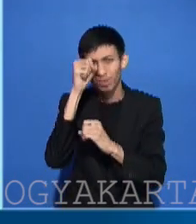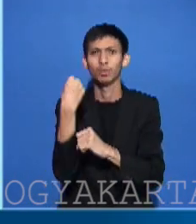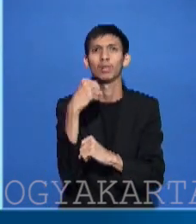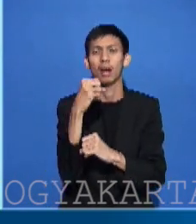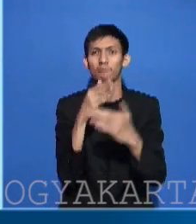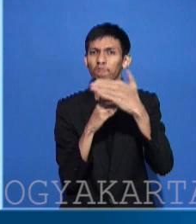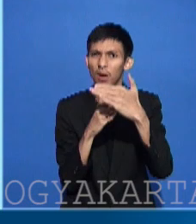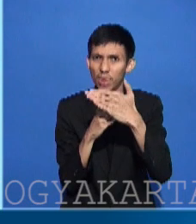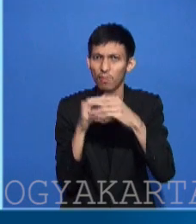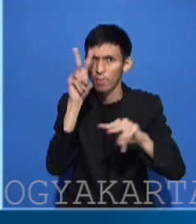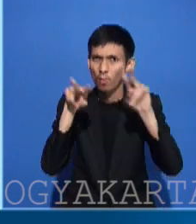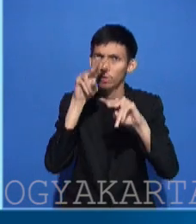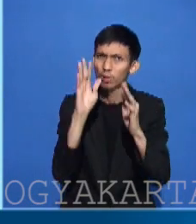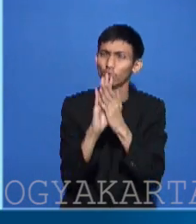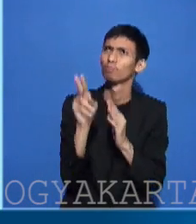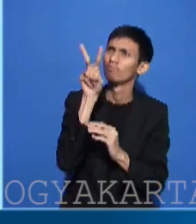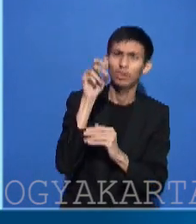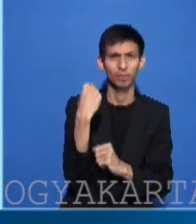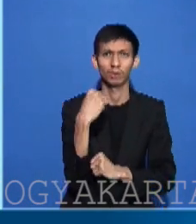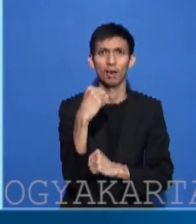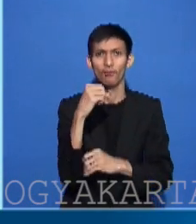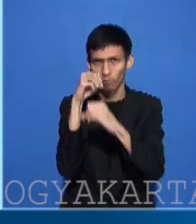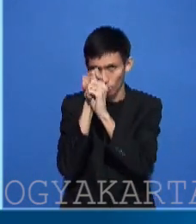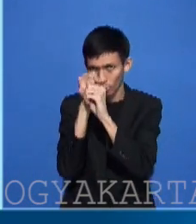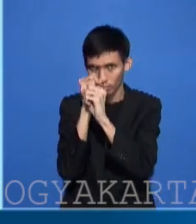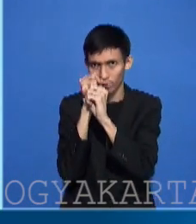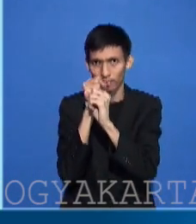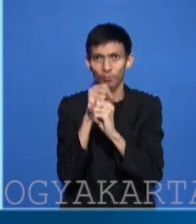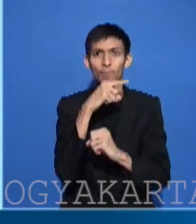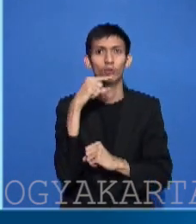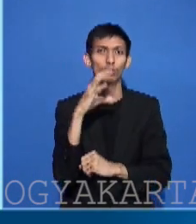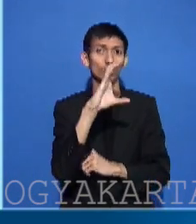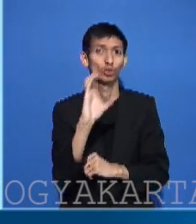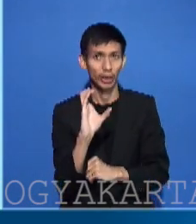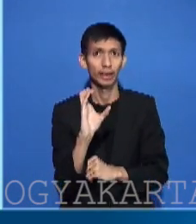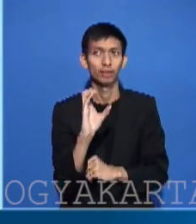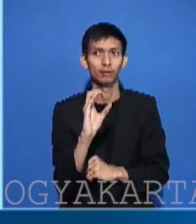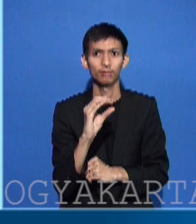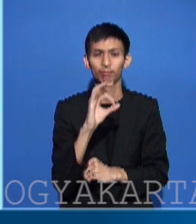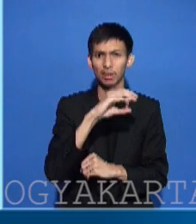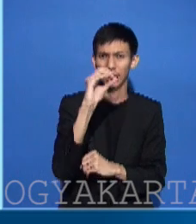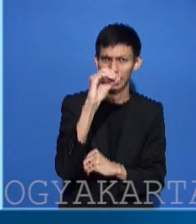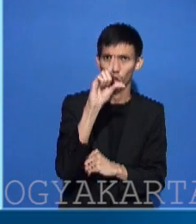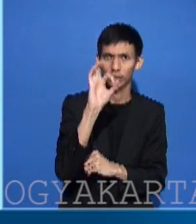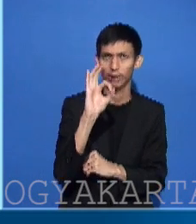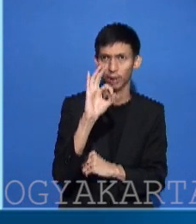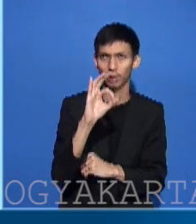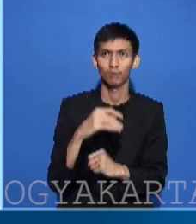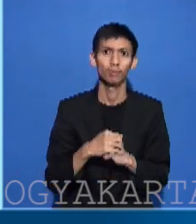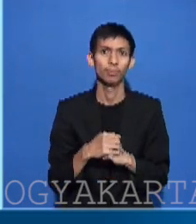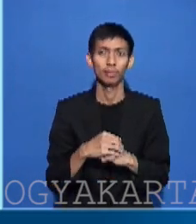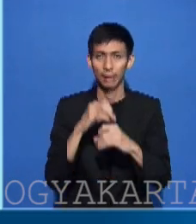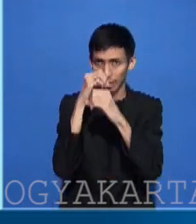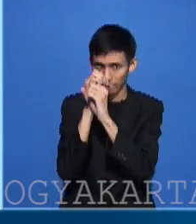tanpa pengamatan langsung, posisi hilal pada hari Minggu berada di 0 derajat, sehingga hampir dipastikan hilal tidak